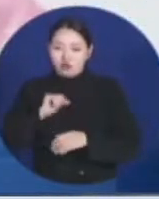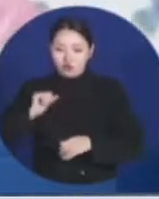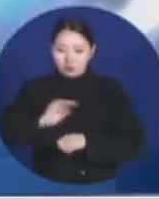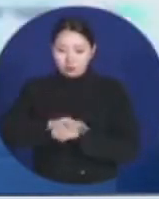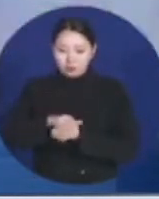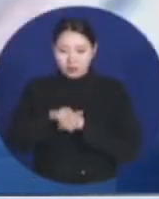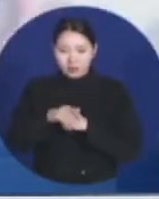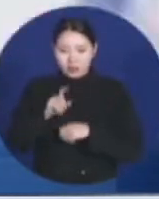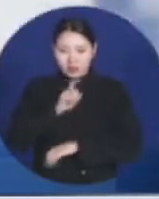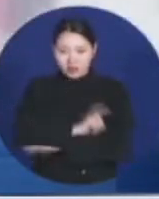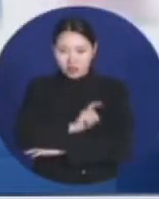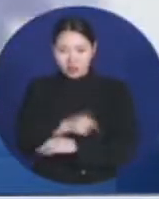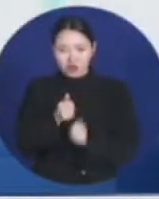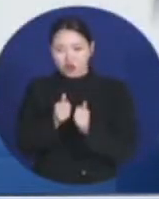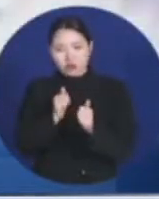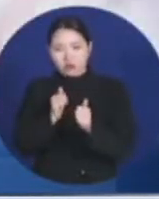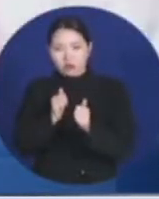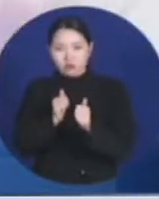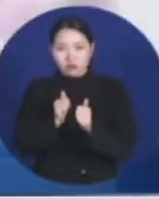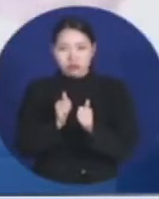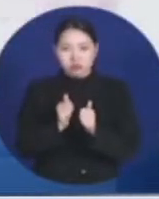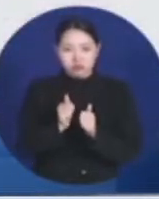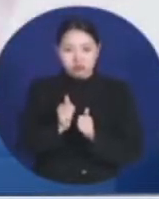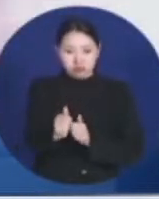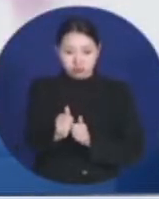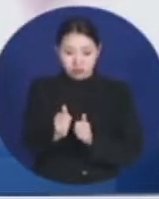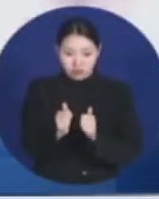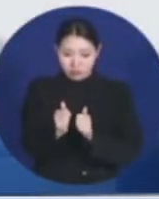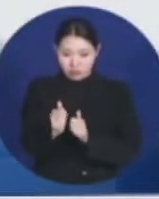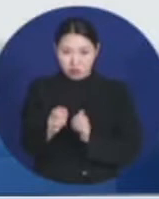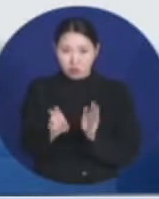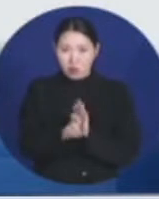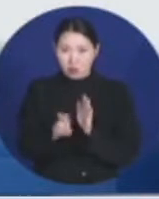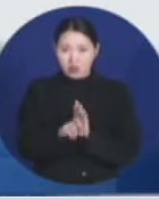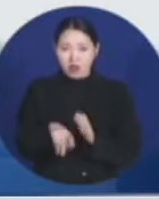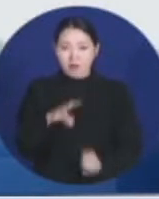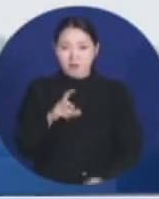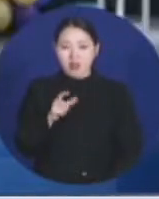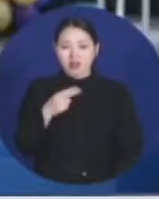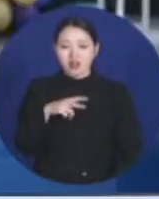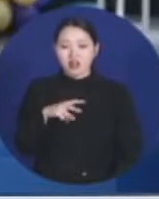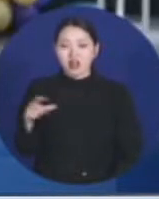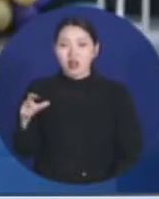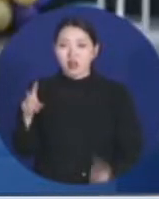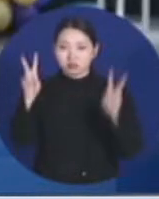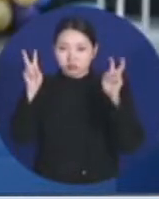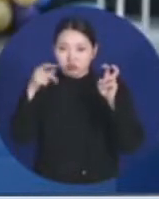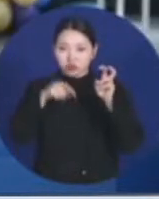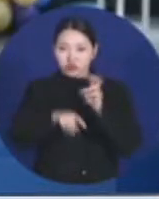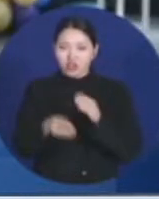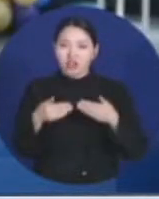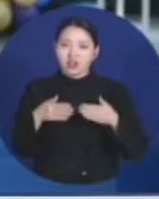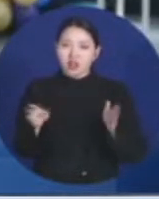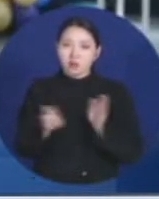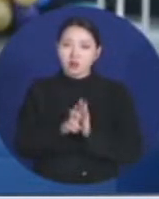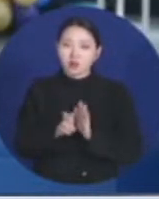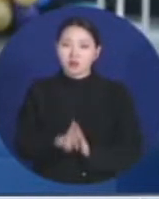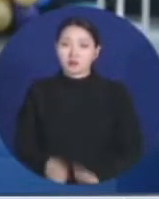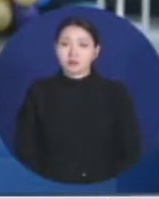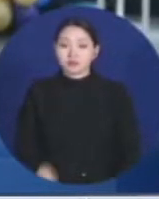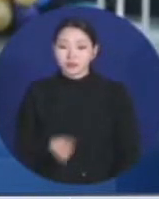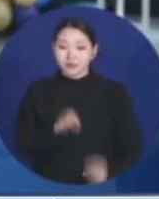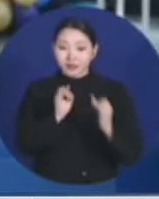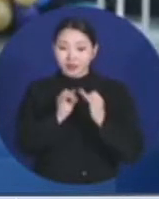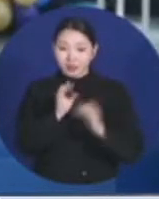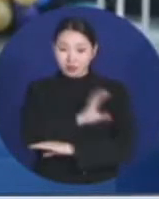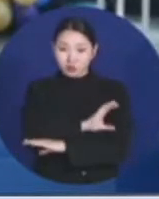ингээд хичээлийн хоцрогдлоо нөхөх, өшөө төрүүлж бас хичээлээ үзэх энэ боломж нь бол энэ мэдлэл цэгийн мэнээр нэгдэж байгаа маань. Захим